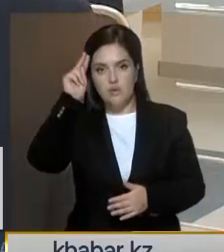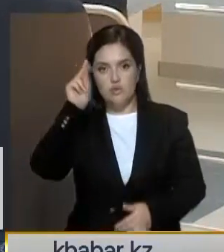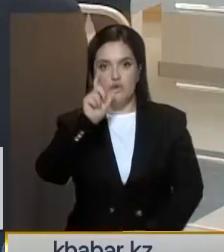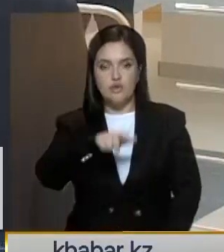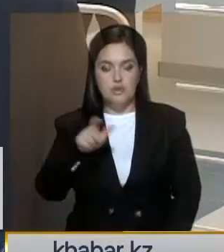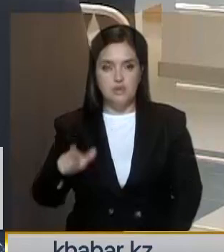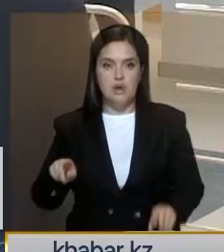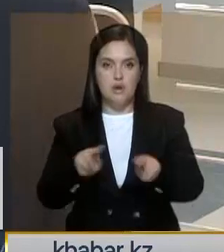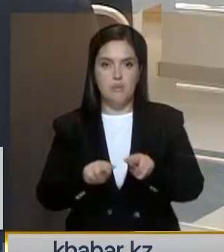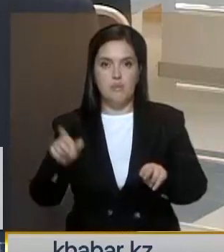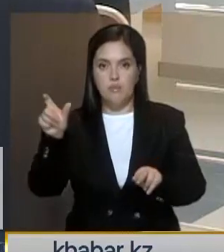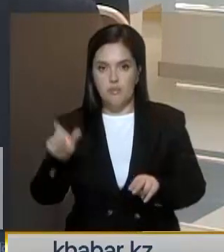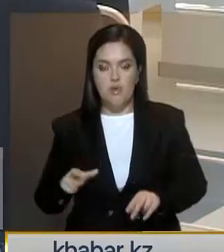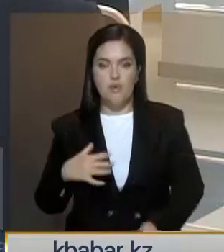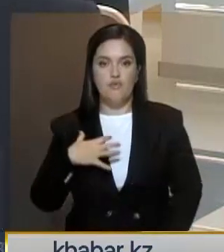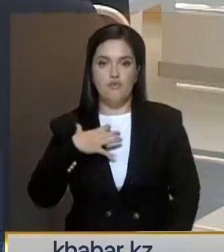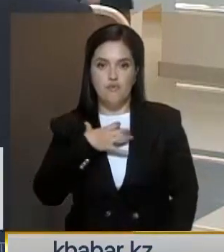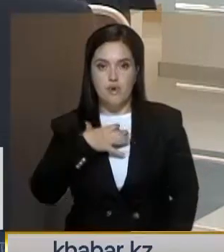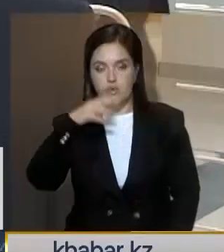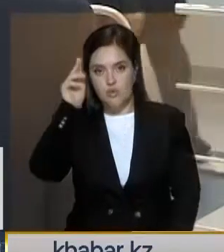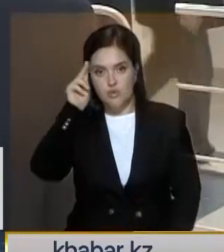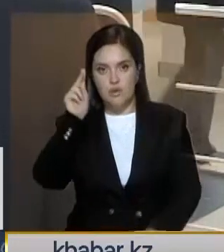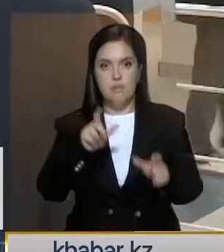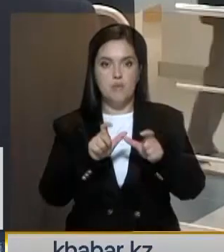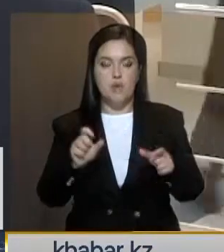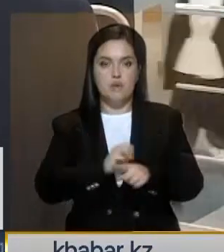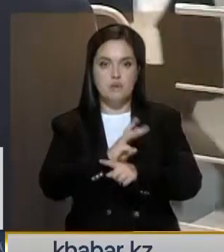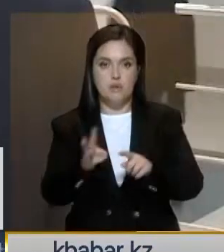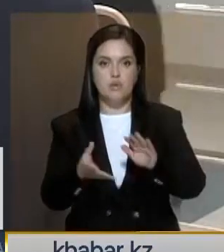для педагогов. Ведь это важно, когда в учебном заведении созданы